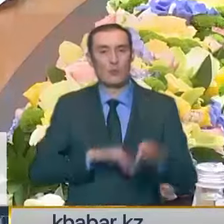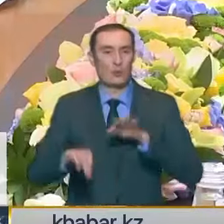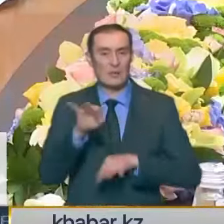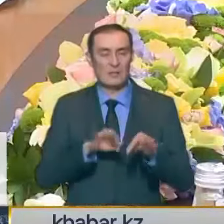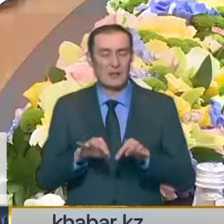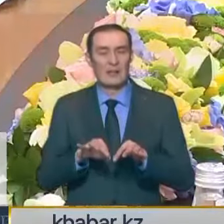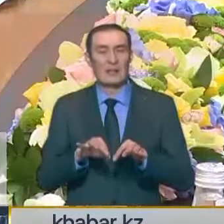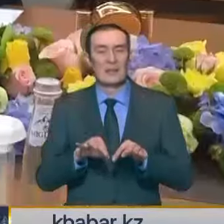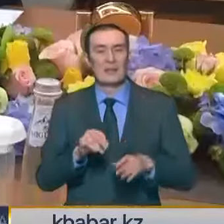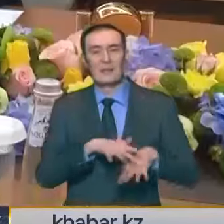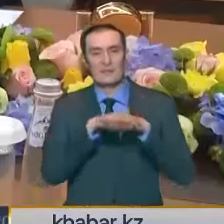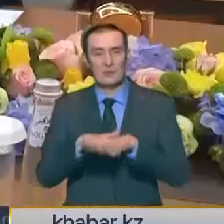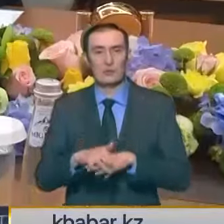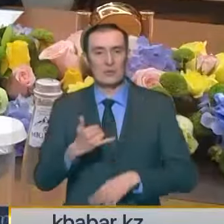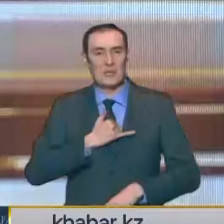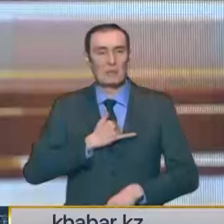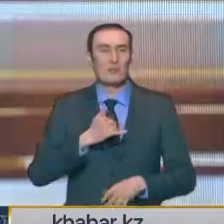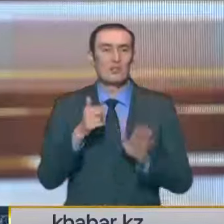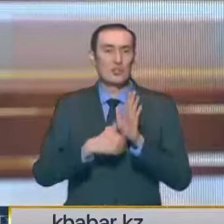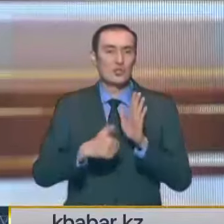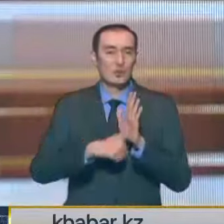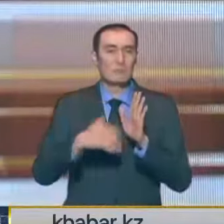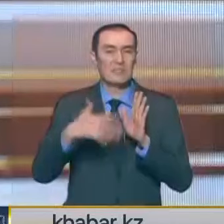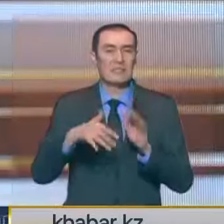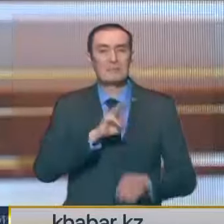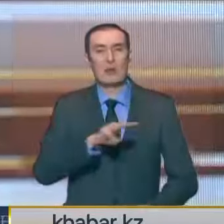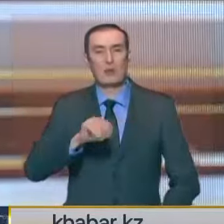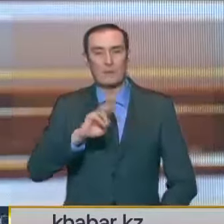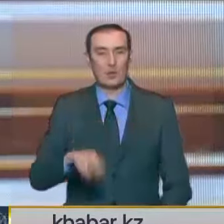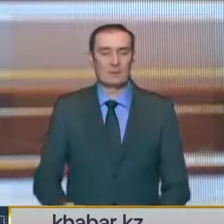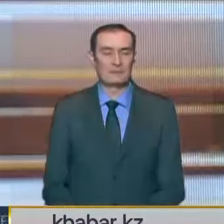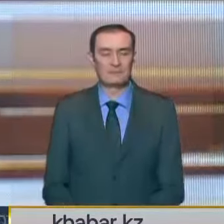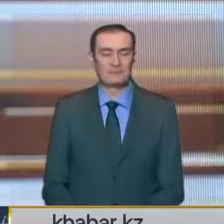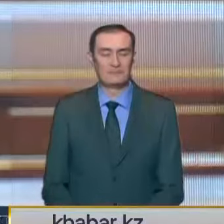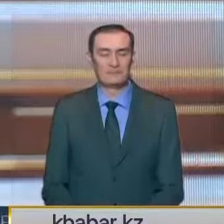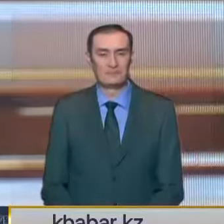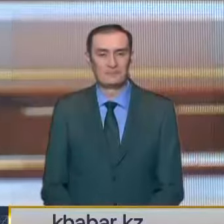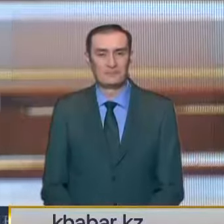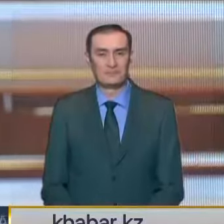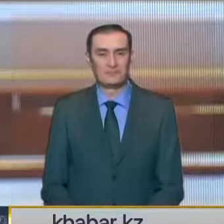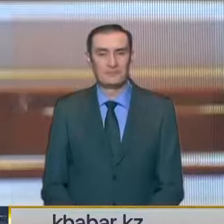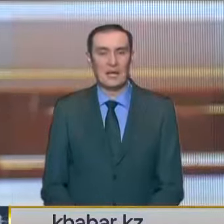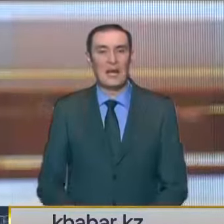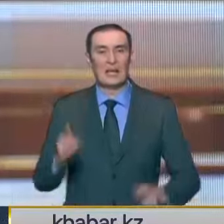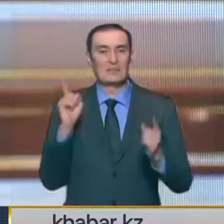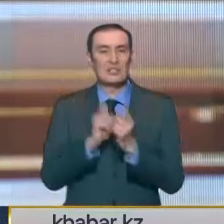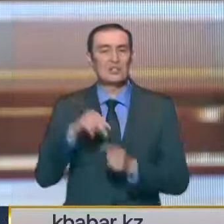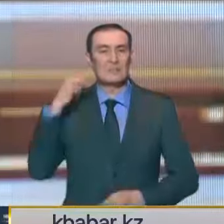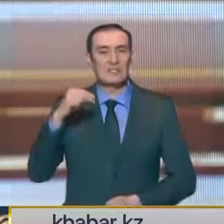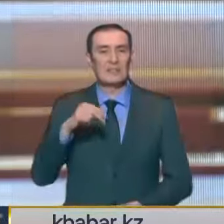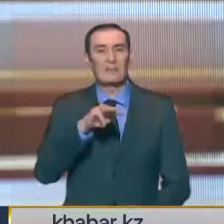проектов инвестирует в нашу страну 650 млн долларов а на встрече с